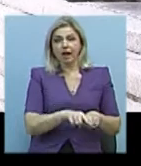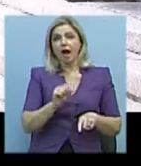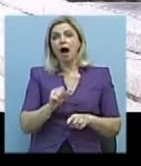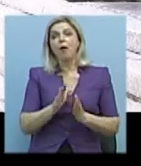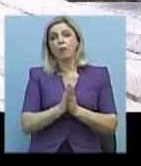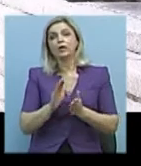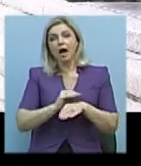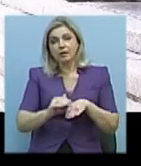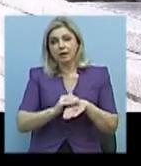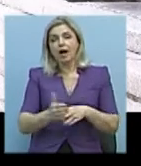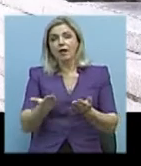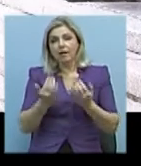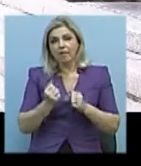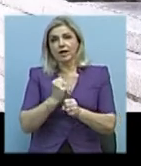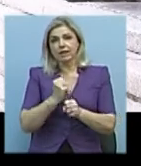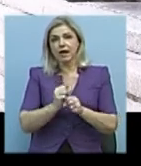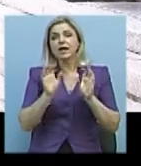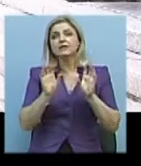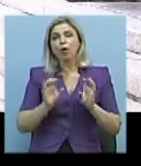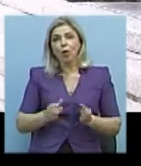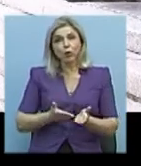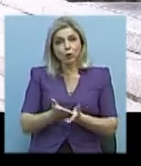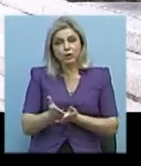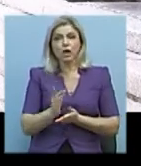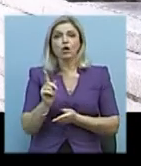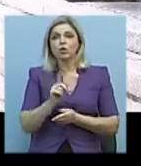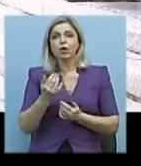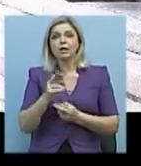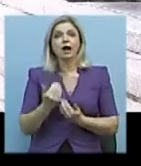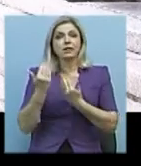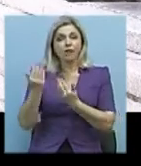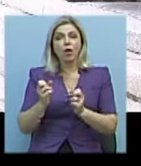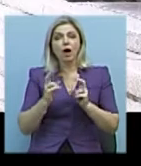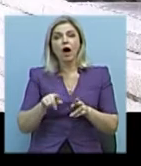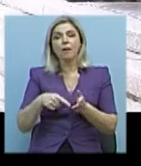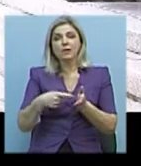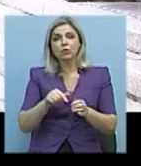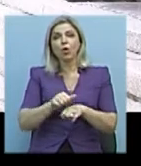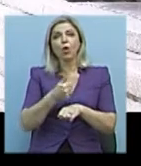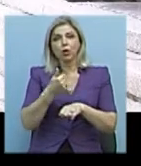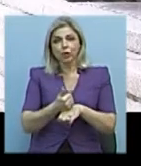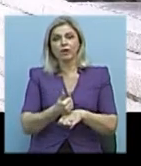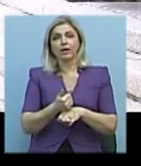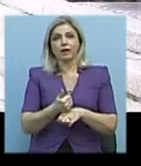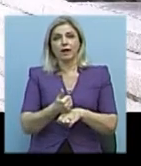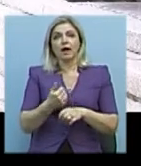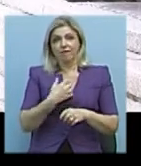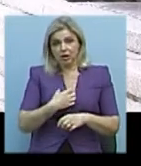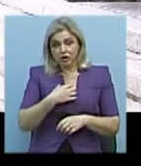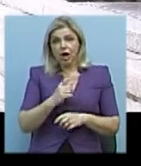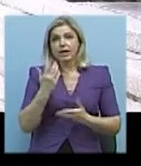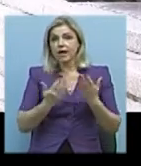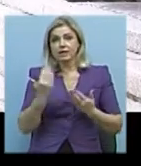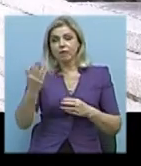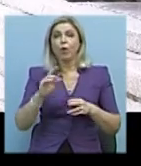будь ласка, давайте проведемо це в законному руслі, що, до речі, для нього, як для міського голови, в тому числі, дуже важливо. Тому що, якщо він